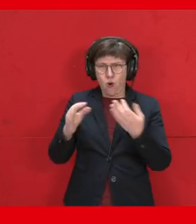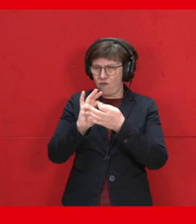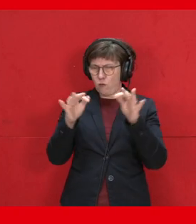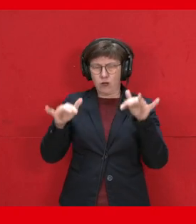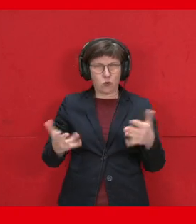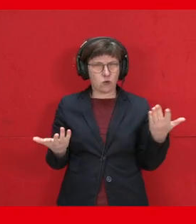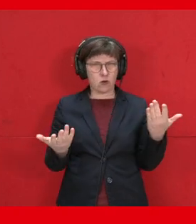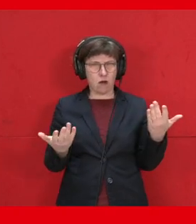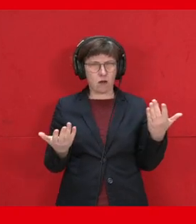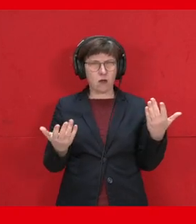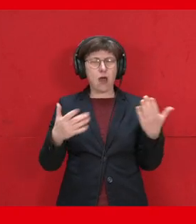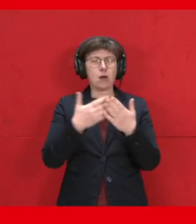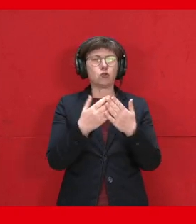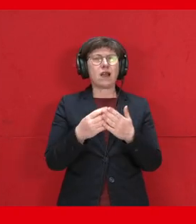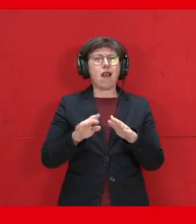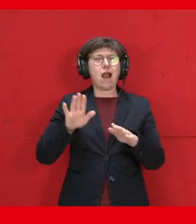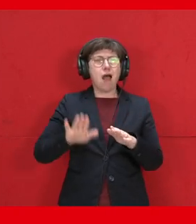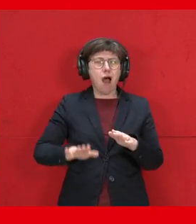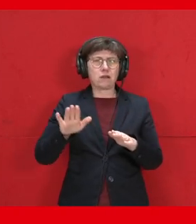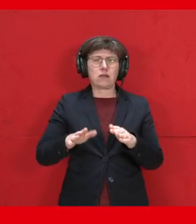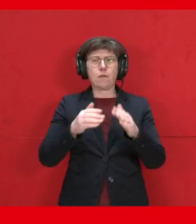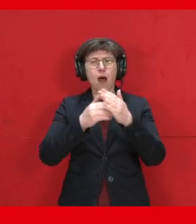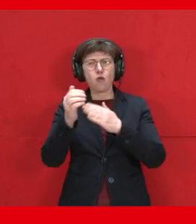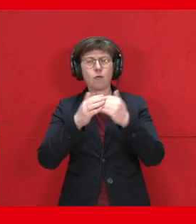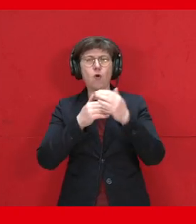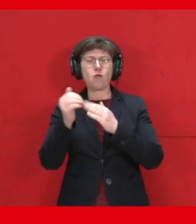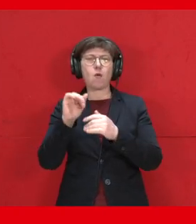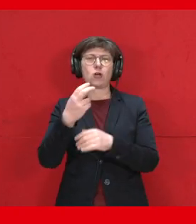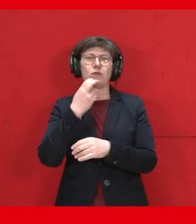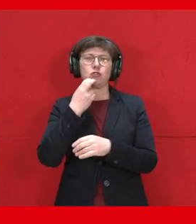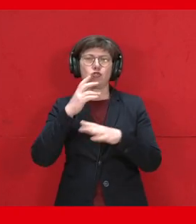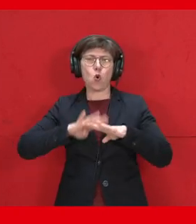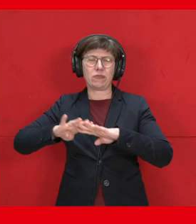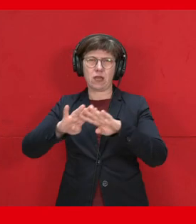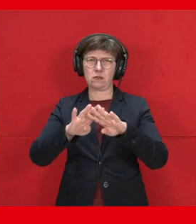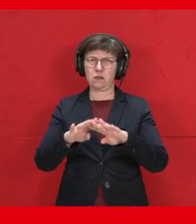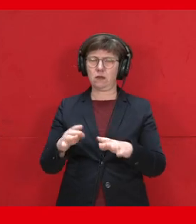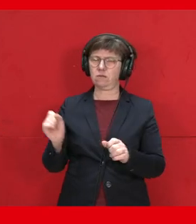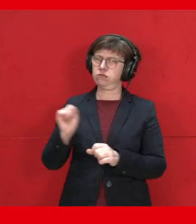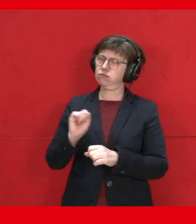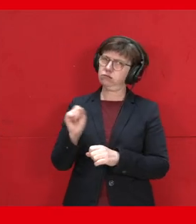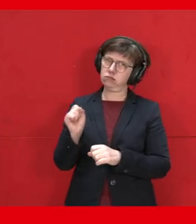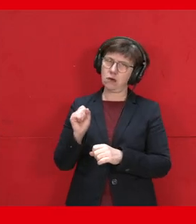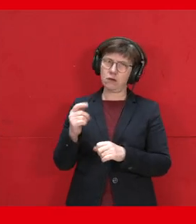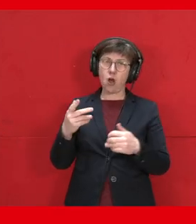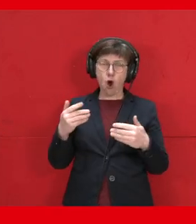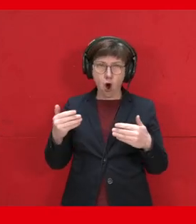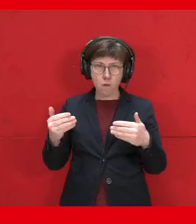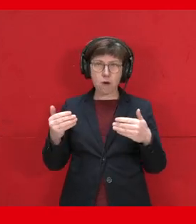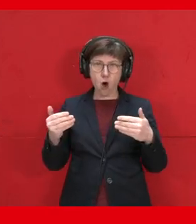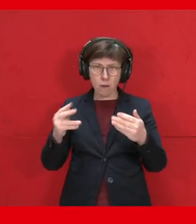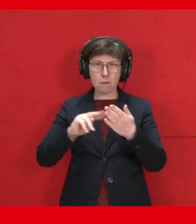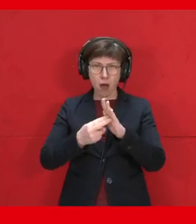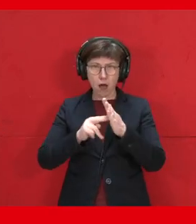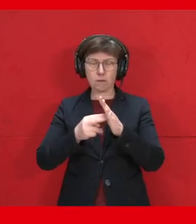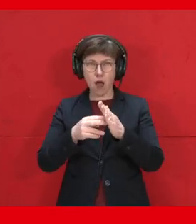formuliert wird. Wenn wir etwa das langsame Tempo des Ausbaus unserer Stromnetze betrachten, wenn wir sehen, wie zögerlich geplant